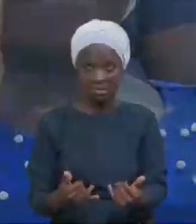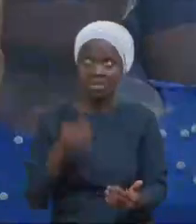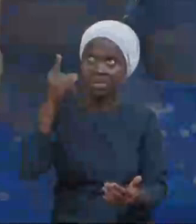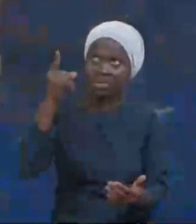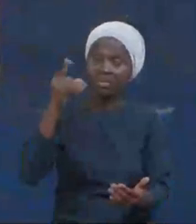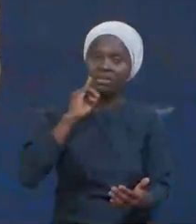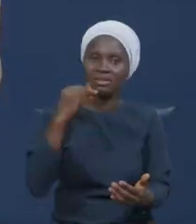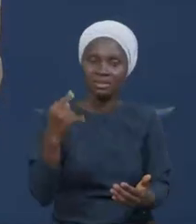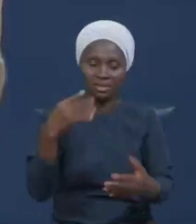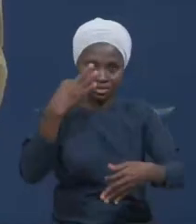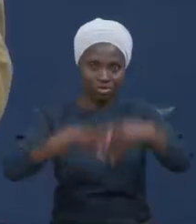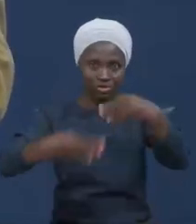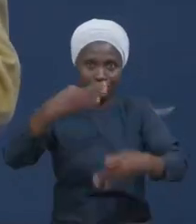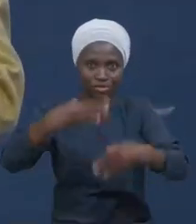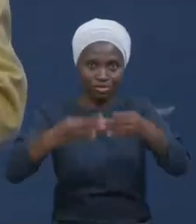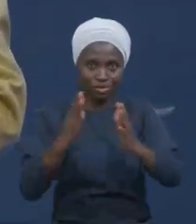terre.